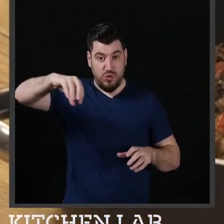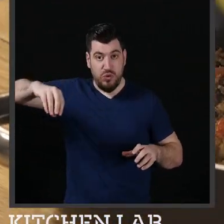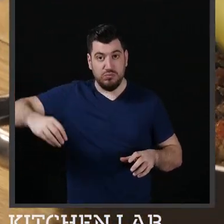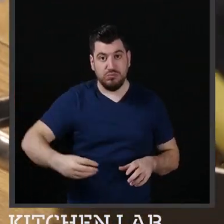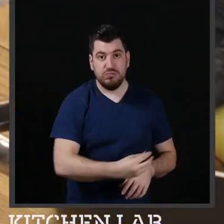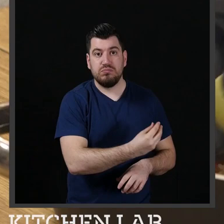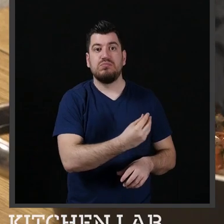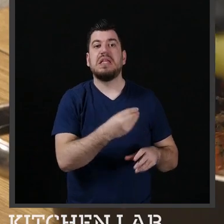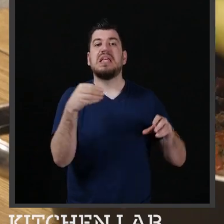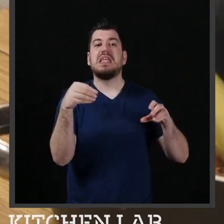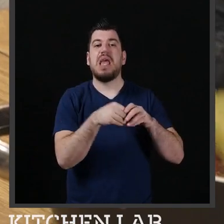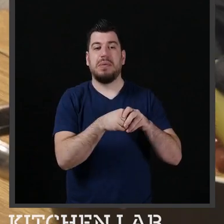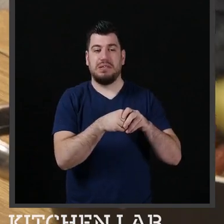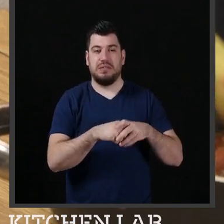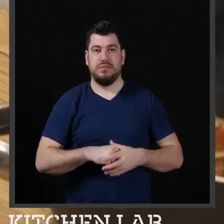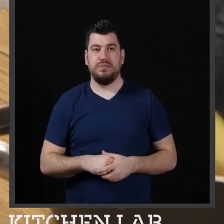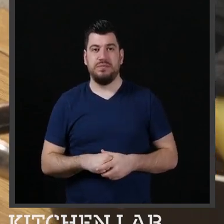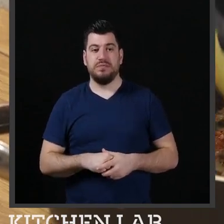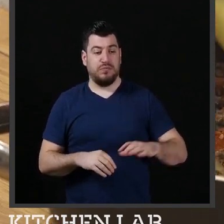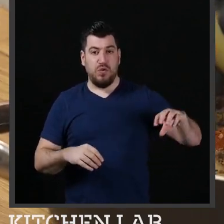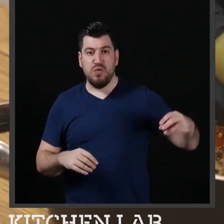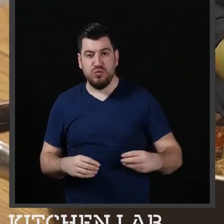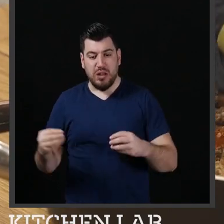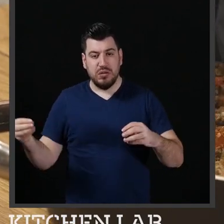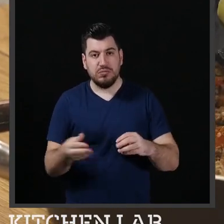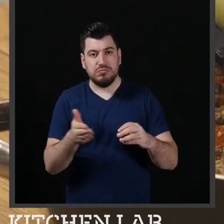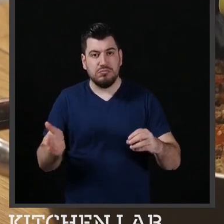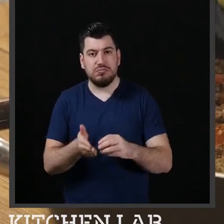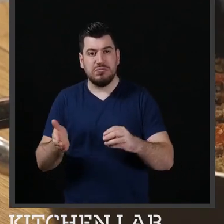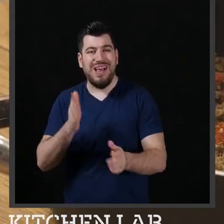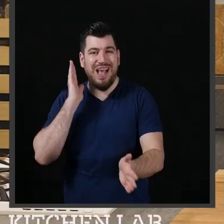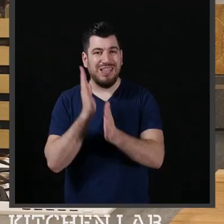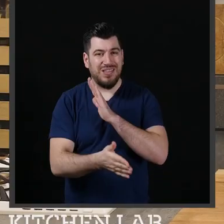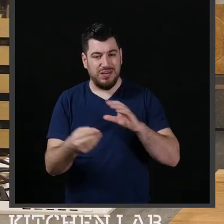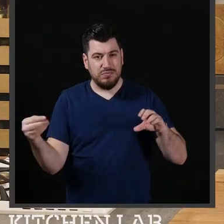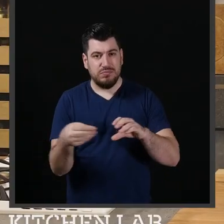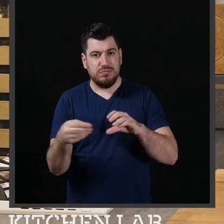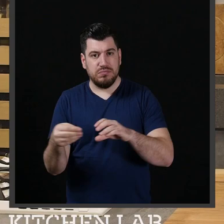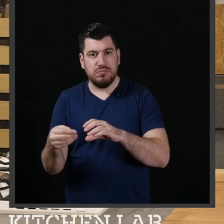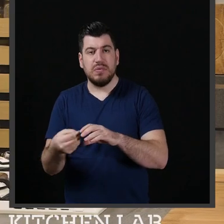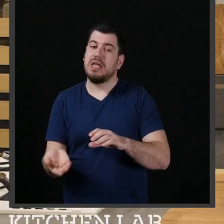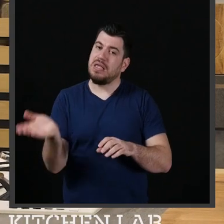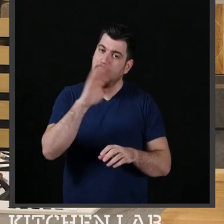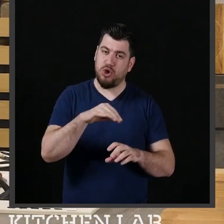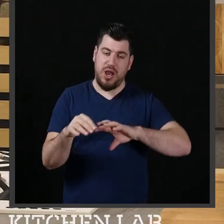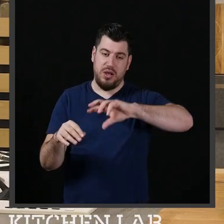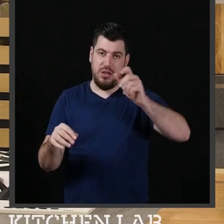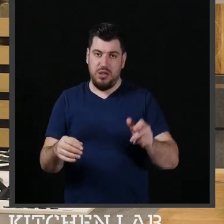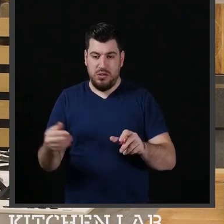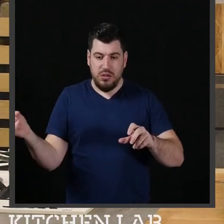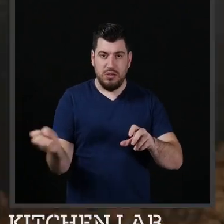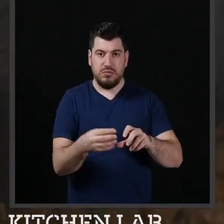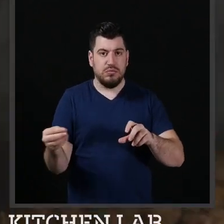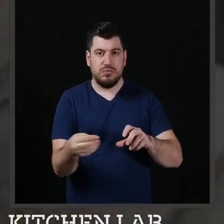Εδώ. Βουτάτε, γεμίζετε κατευθείαν όπως είναι. Και από την άλλη πλευρά.